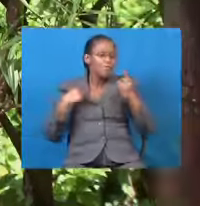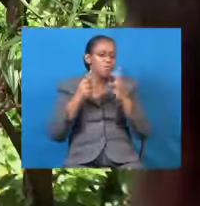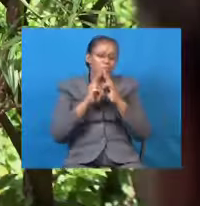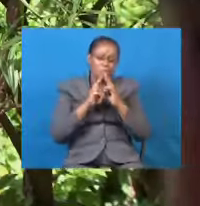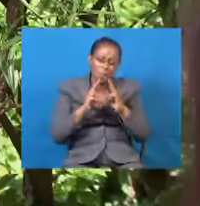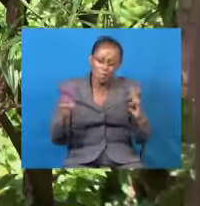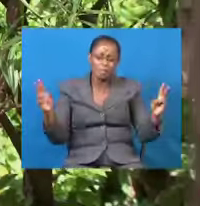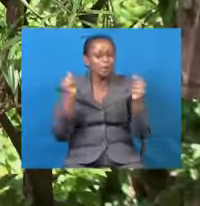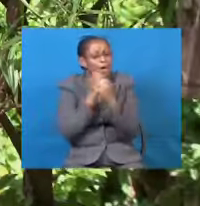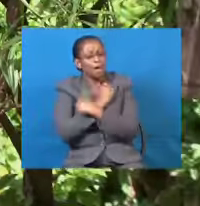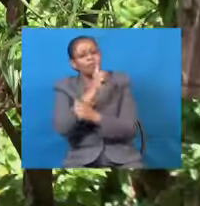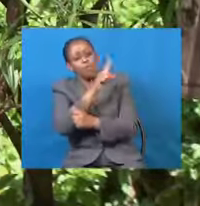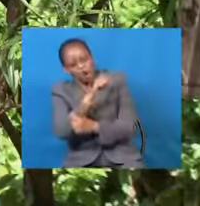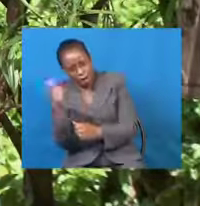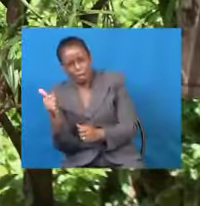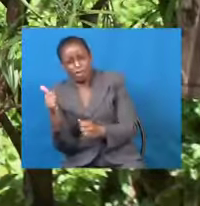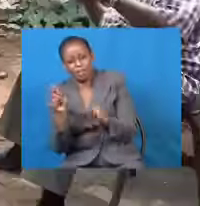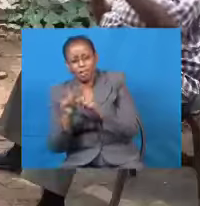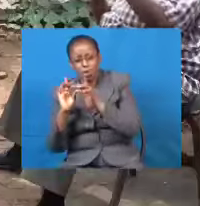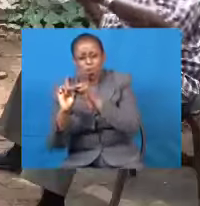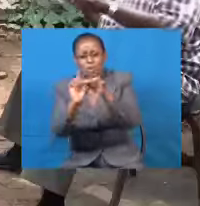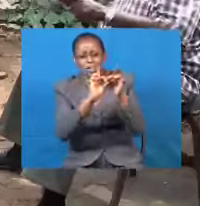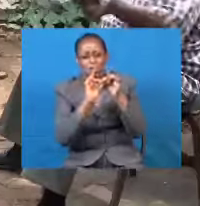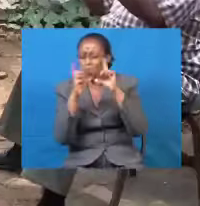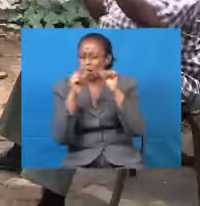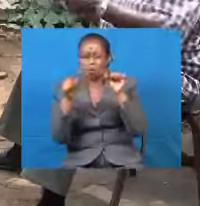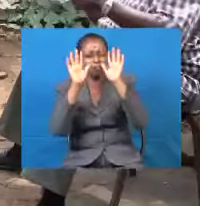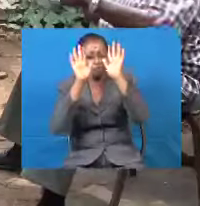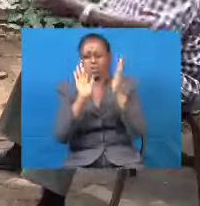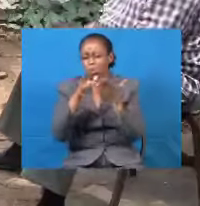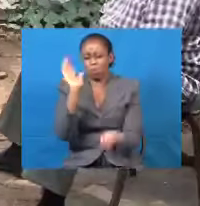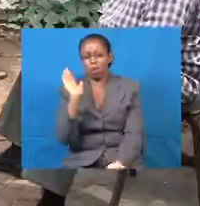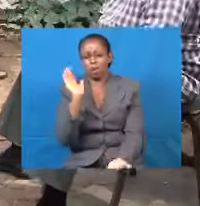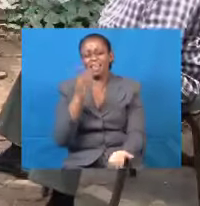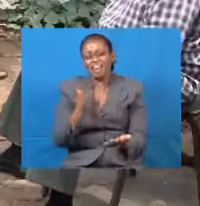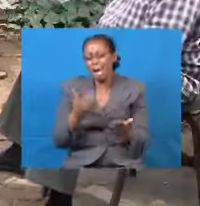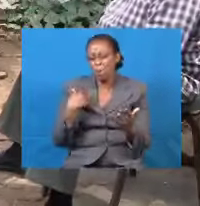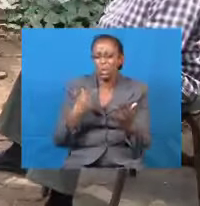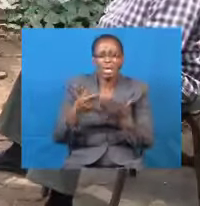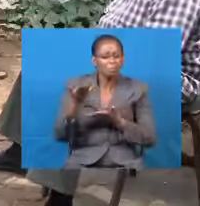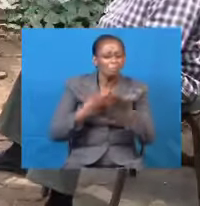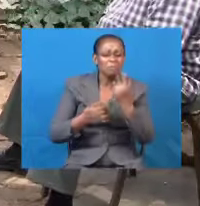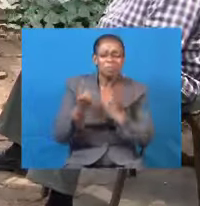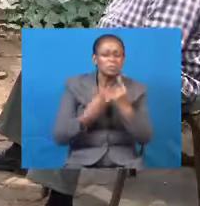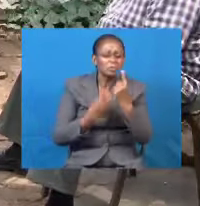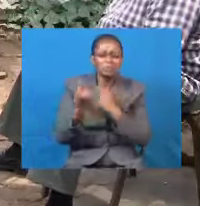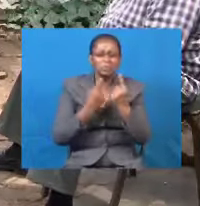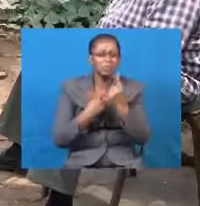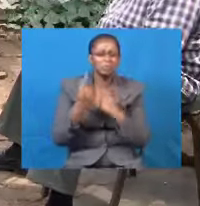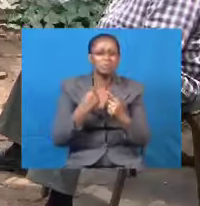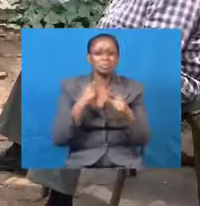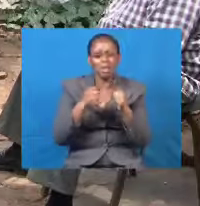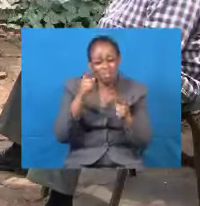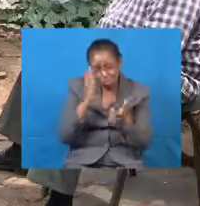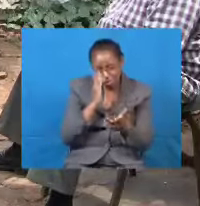kupendana na umoja. Mahayo ni umaneno ya maana katika uimbo wetu wa taifa. Ebune, ukuliza jilitu mishina tukiongezi vitu